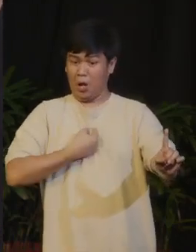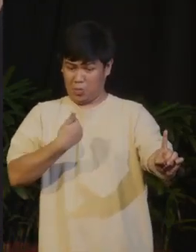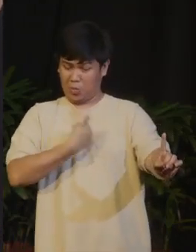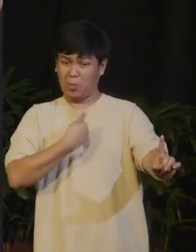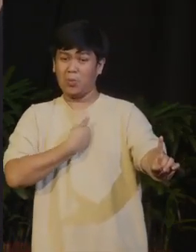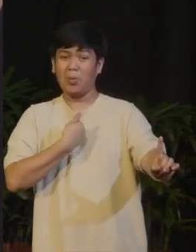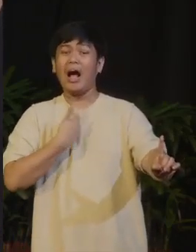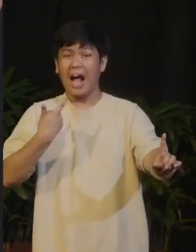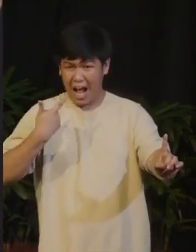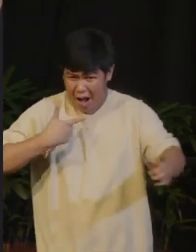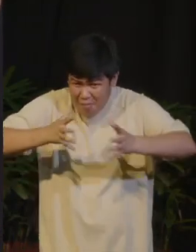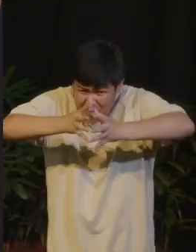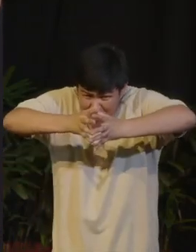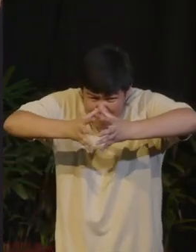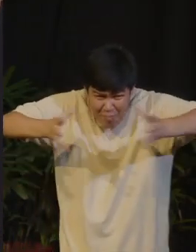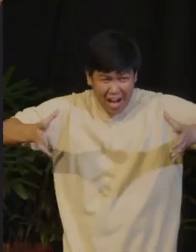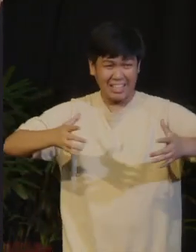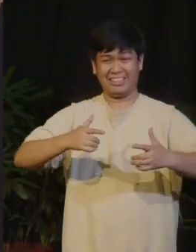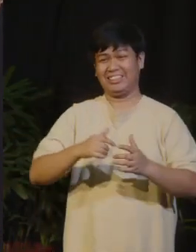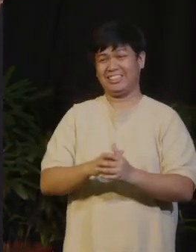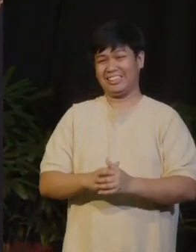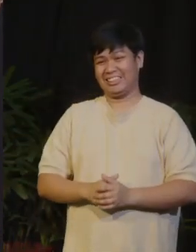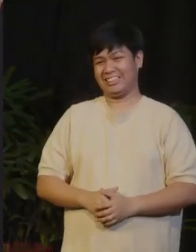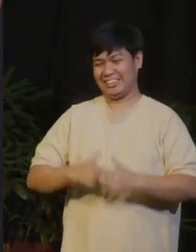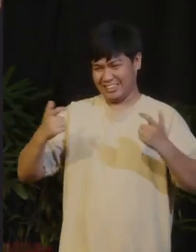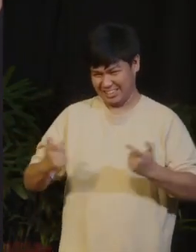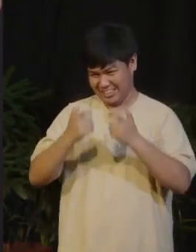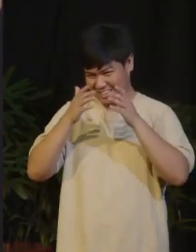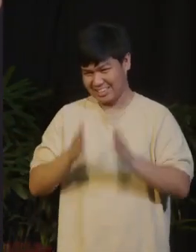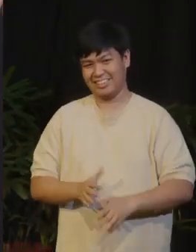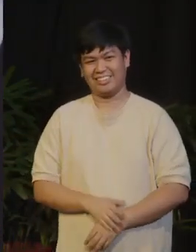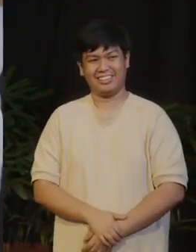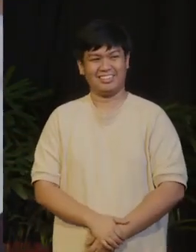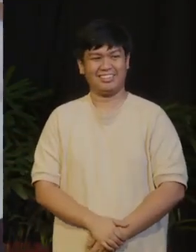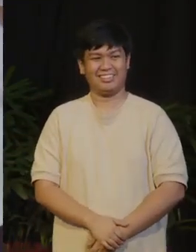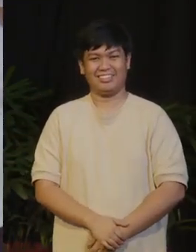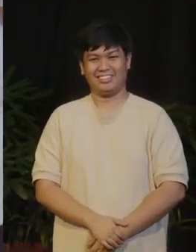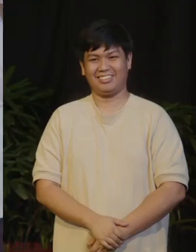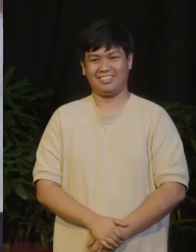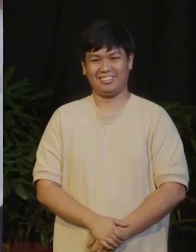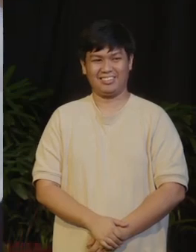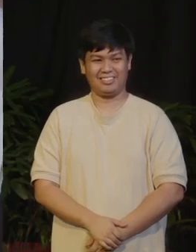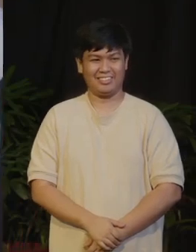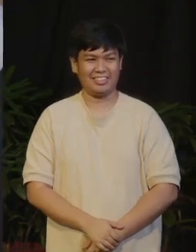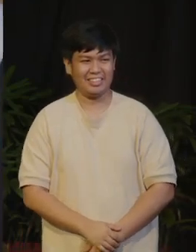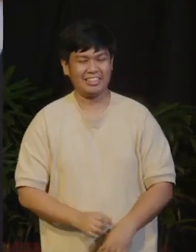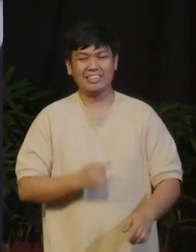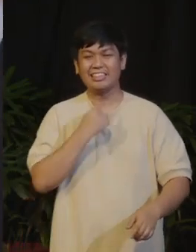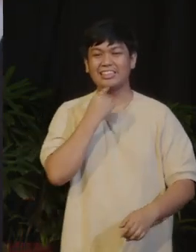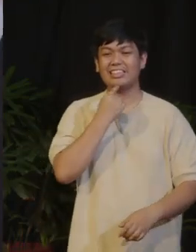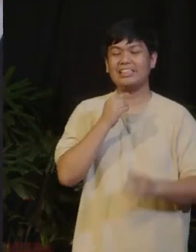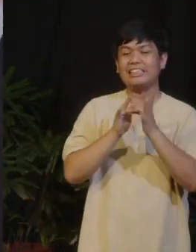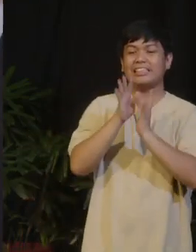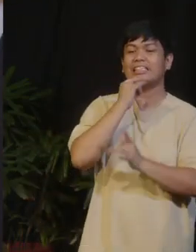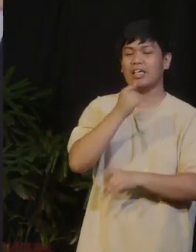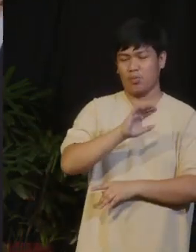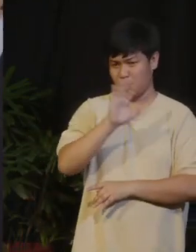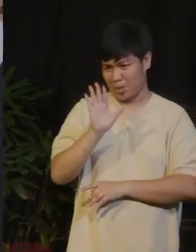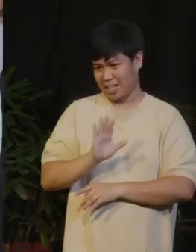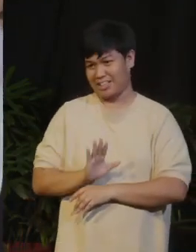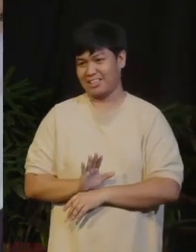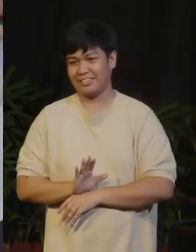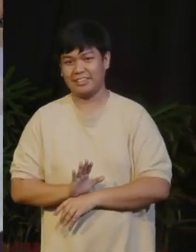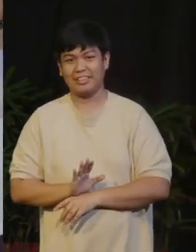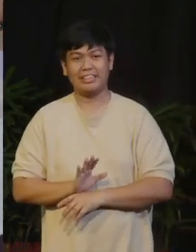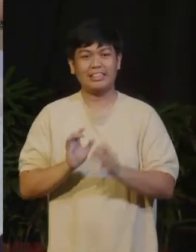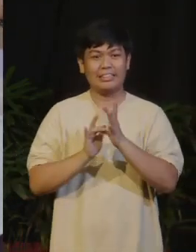mismo ay guilty. Sabi niya, huwag ganon. Ang sitwasyon na nilalarawan ni